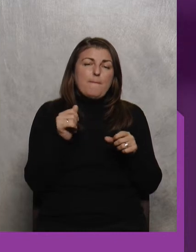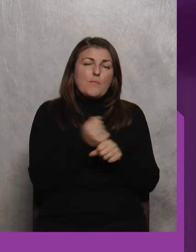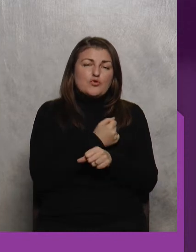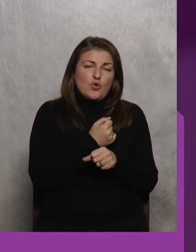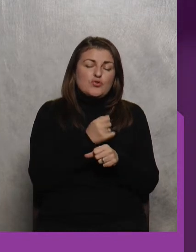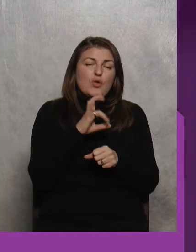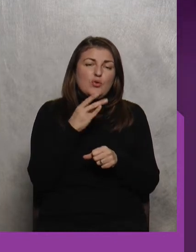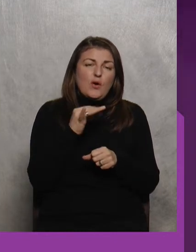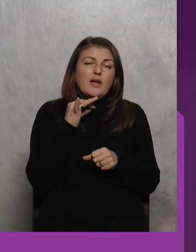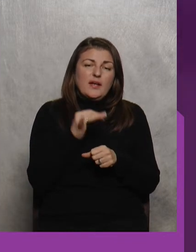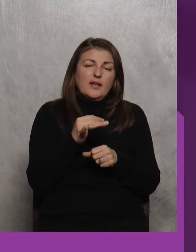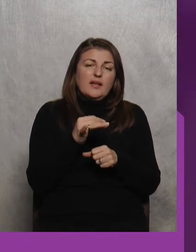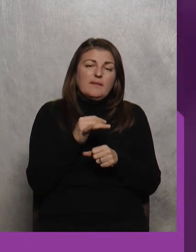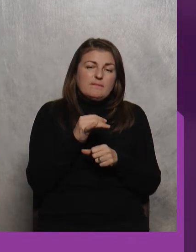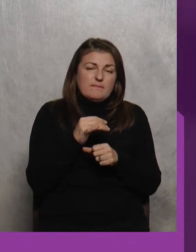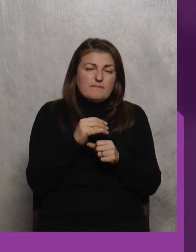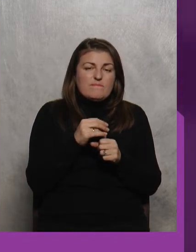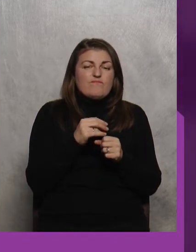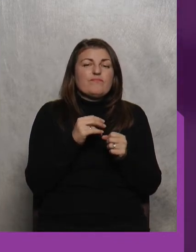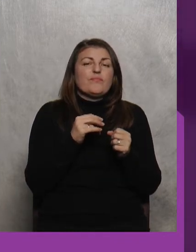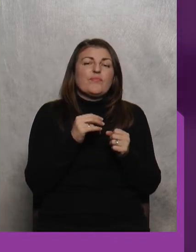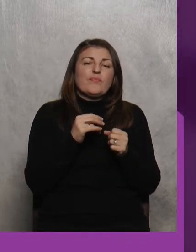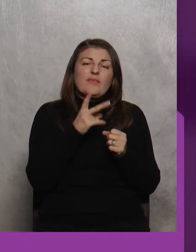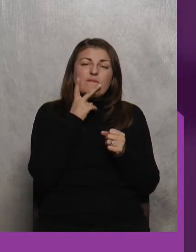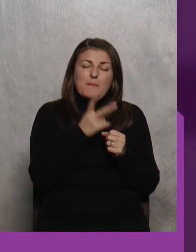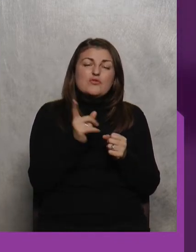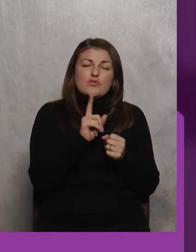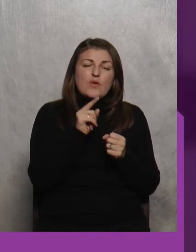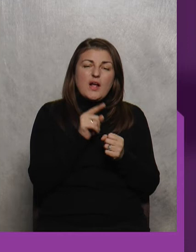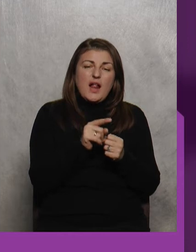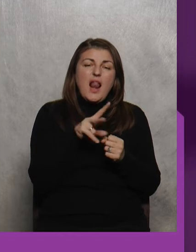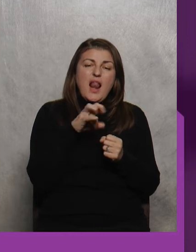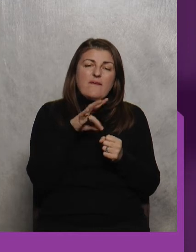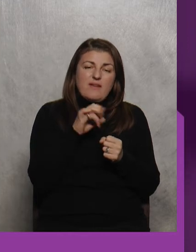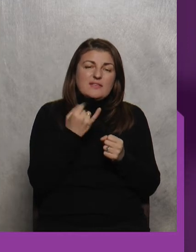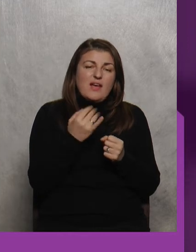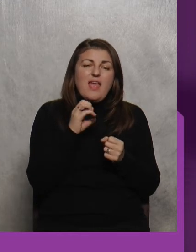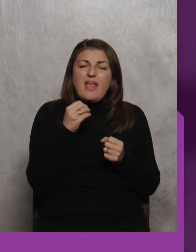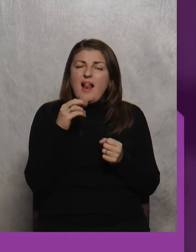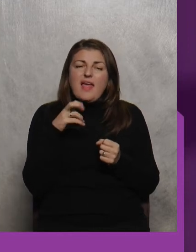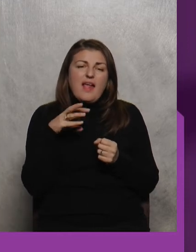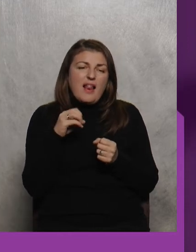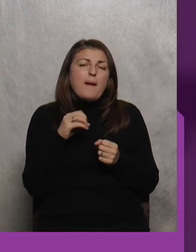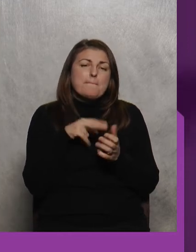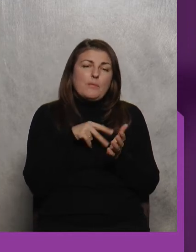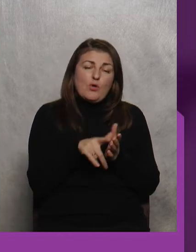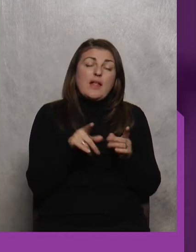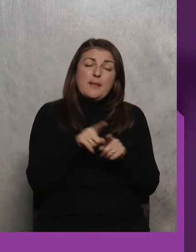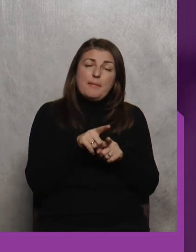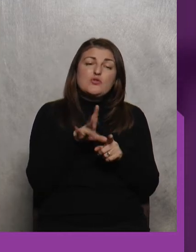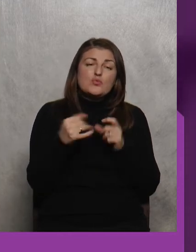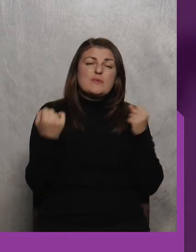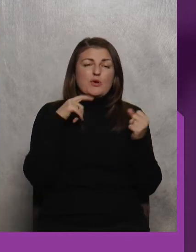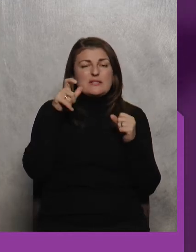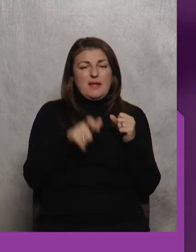пошкоджені ноги, і дотиснув цей, да, зараз Ліван. Ви бачите, що Ліван єлі-єлі проходить, тим паче у